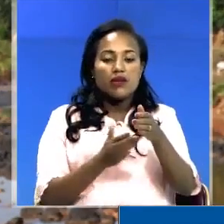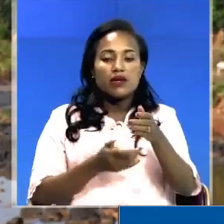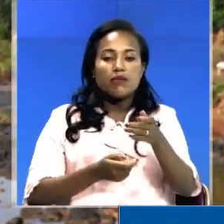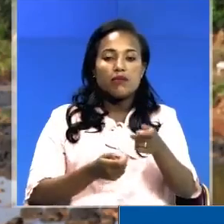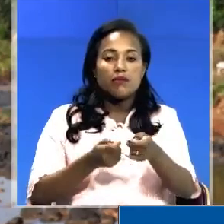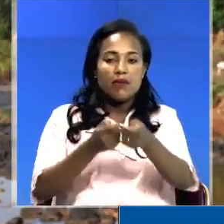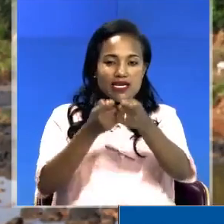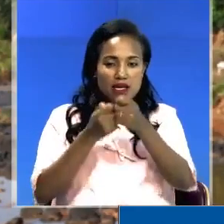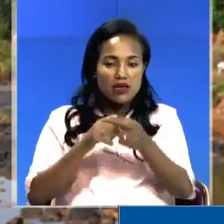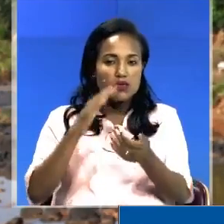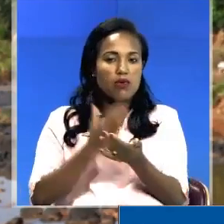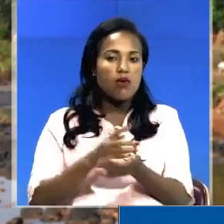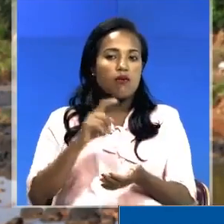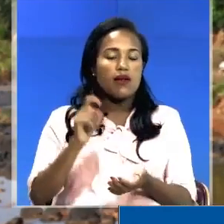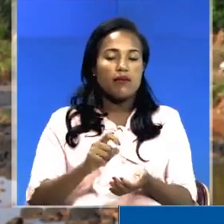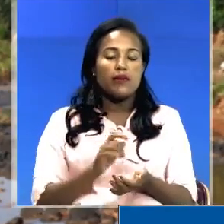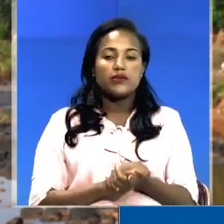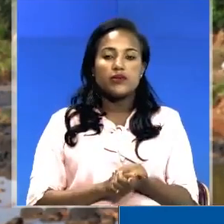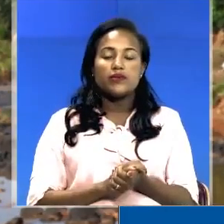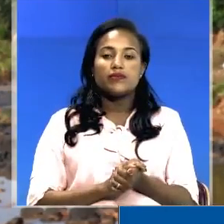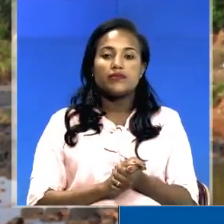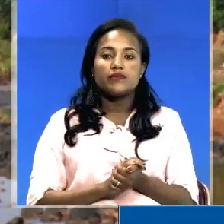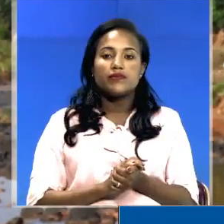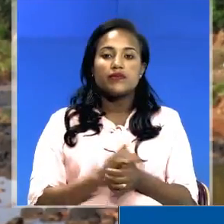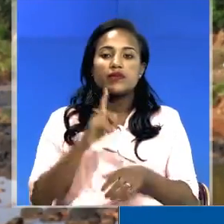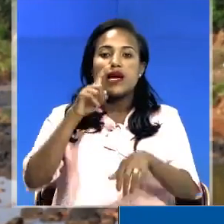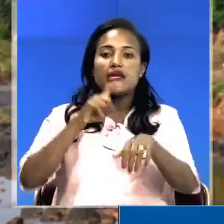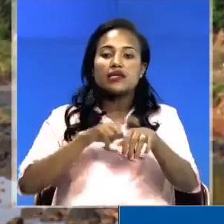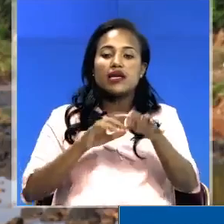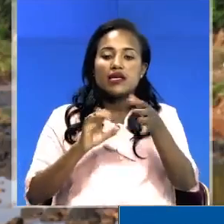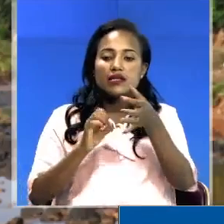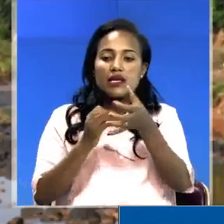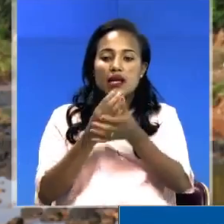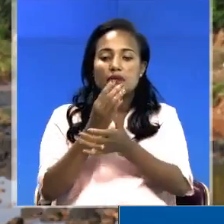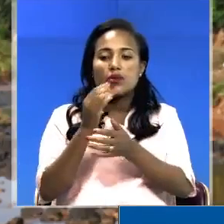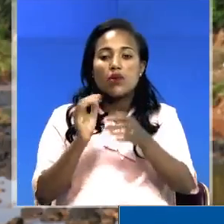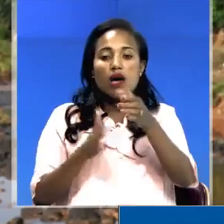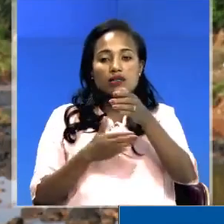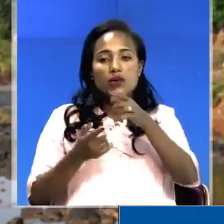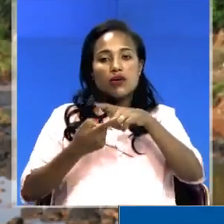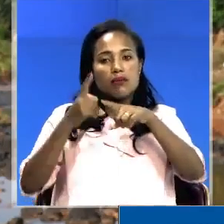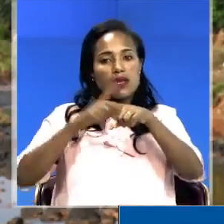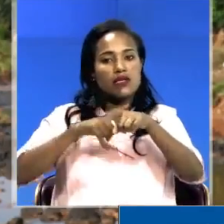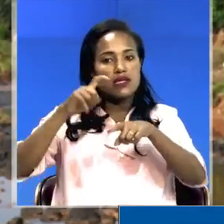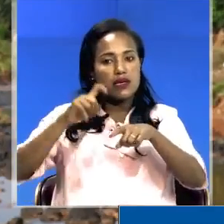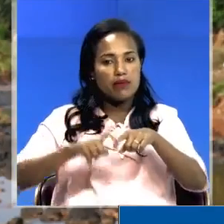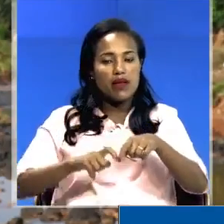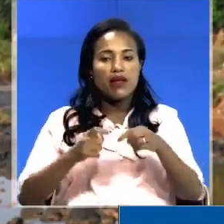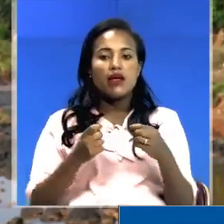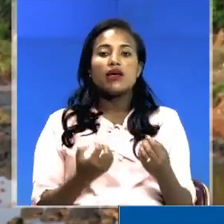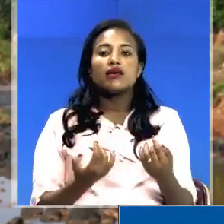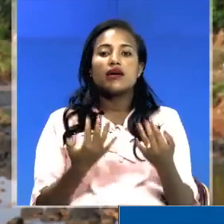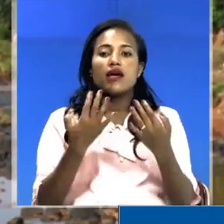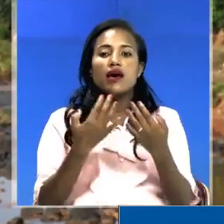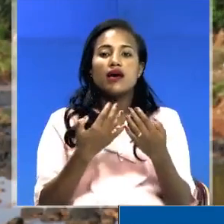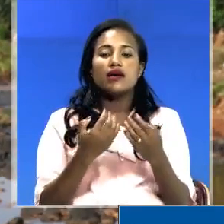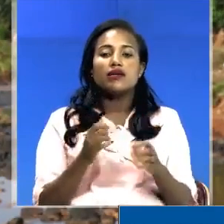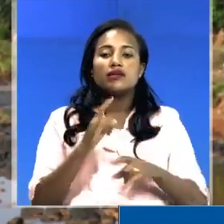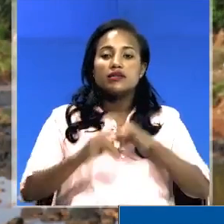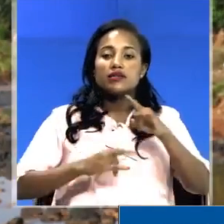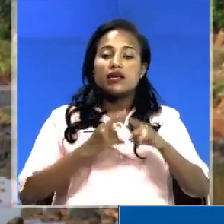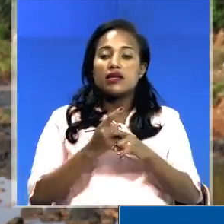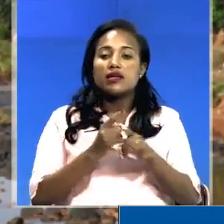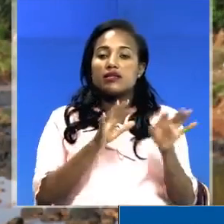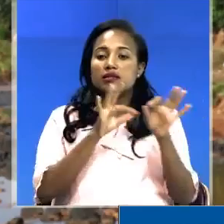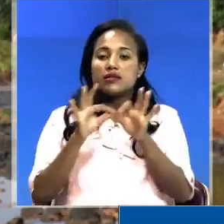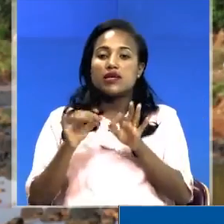አለባቸው። ቢያንስ አንድ ጊዜ ተራብቶ አሳው ሊመለስ ይገባል። ገና ሳይረባ ዘር ሳይተካ የምናረገው ጭፍጨፋ